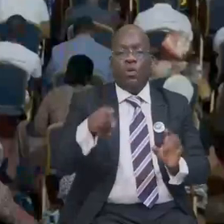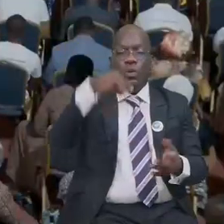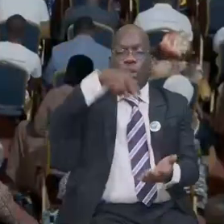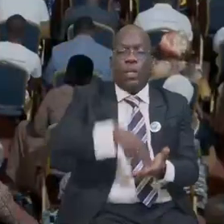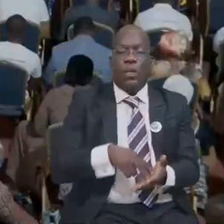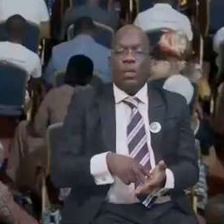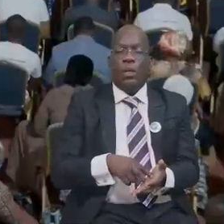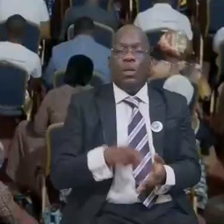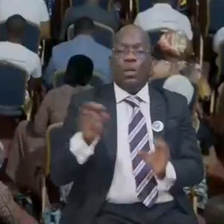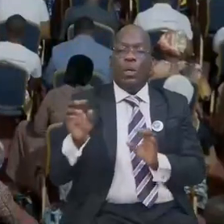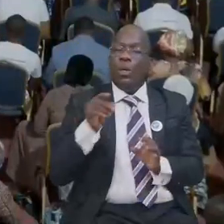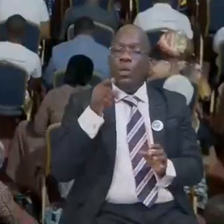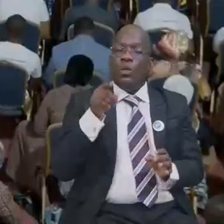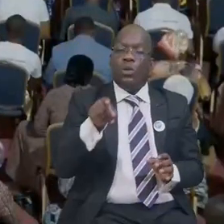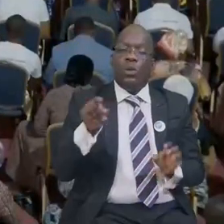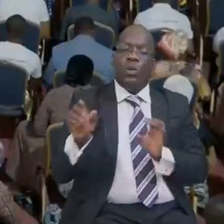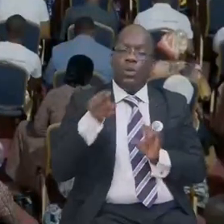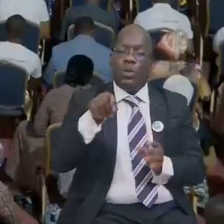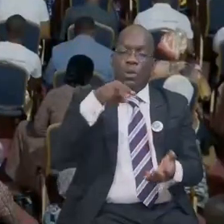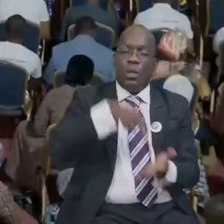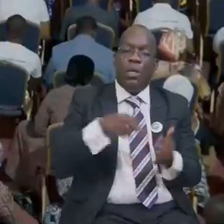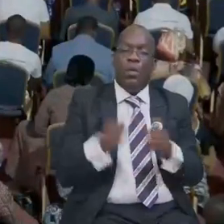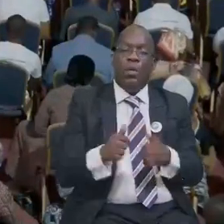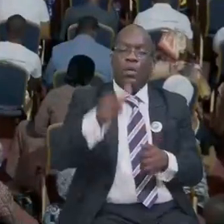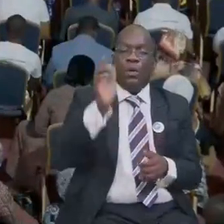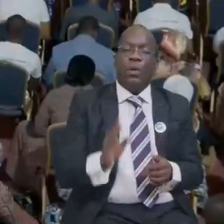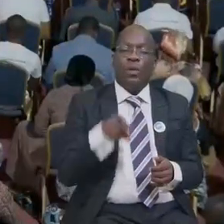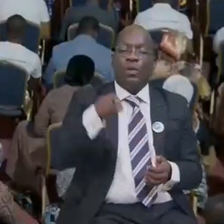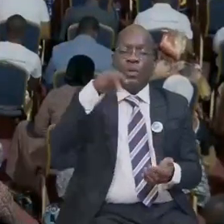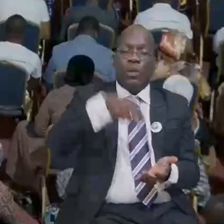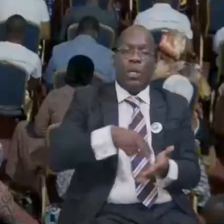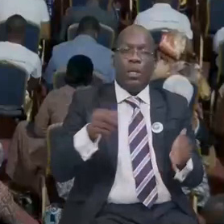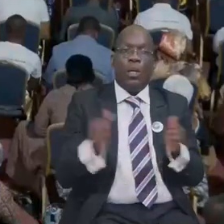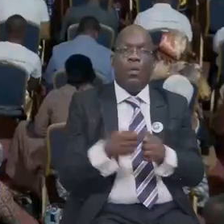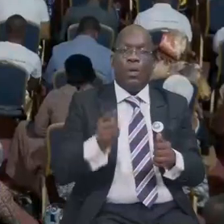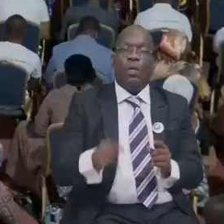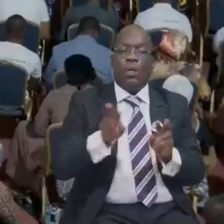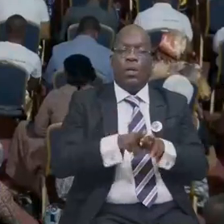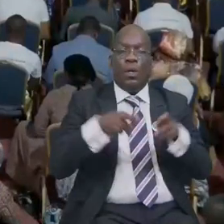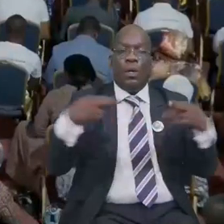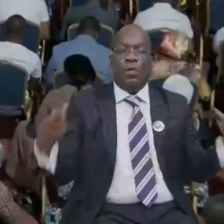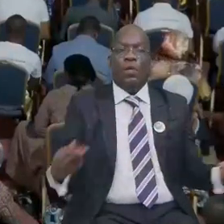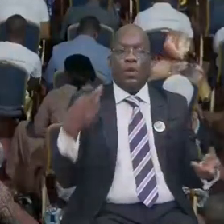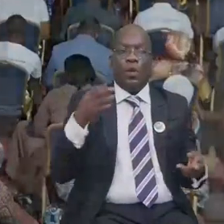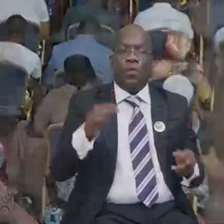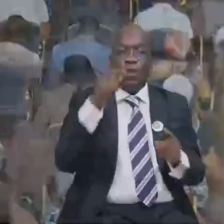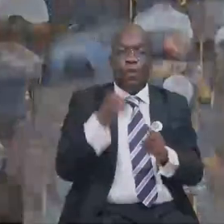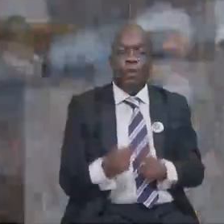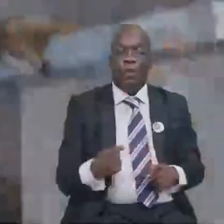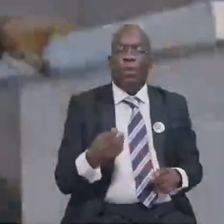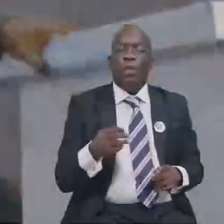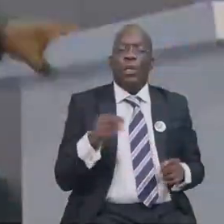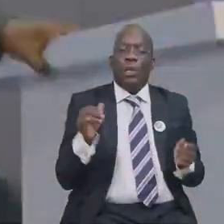Dieu et tu tiens avec la révélation de la parole, c'est seulement en ce moment-là que